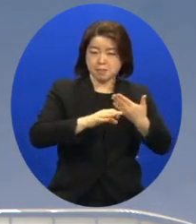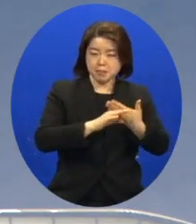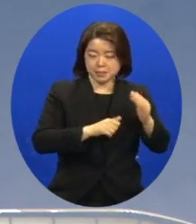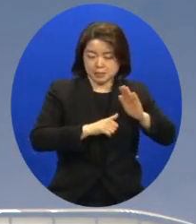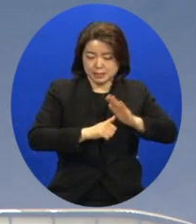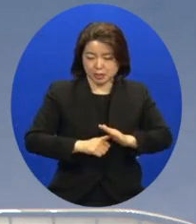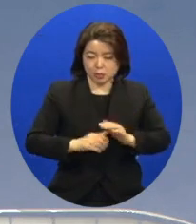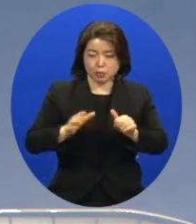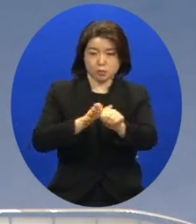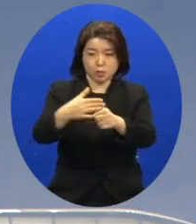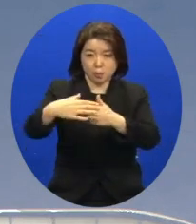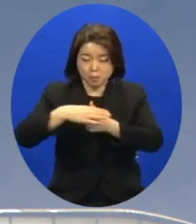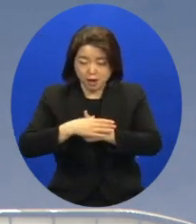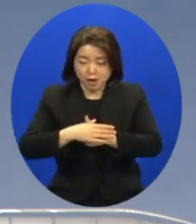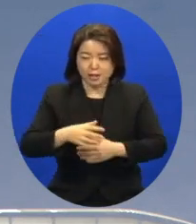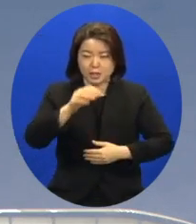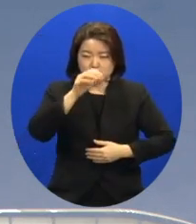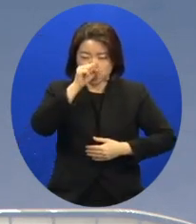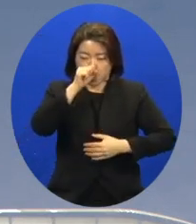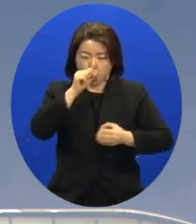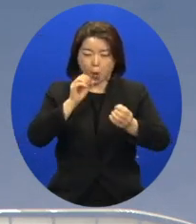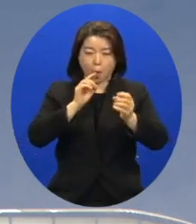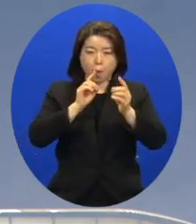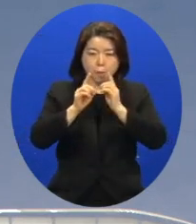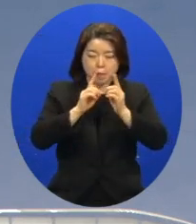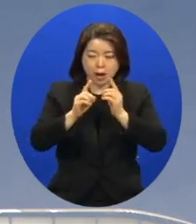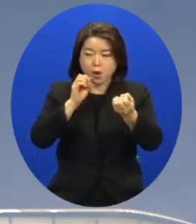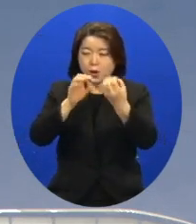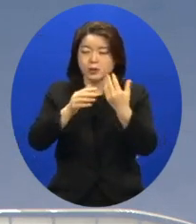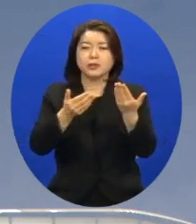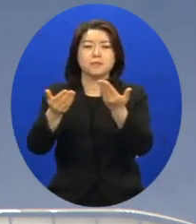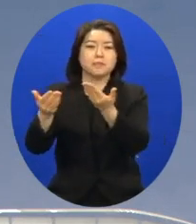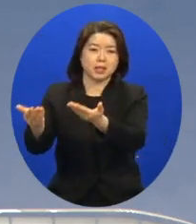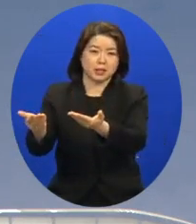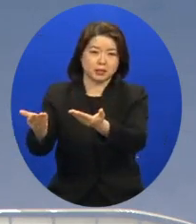비방을 받으면 좋은 말로 응답했던 것입니다.